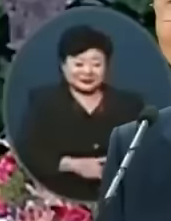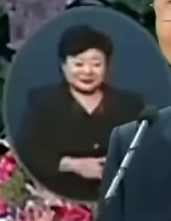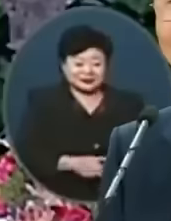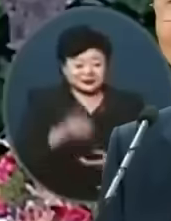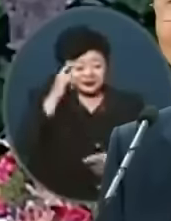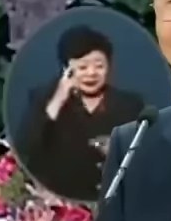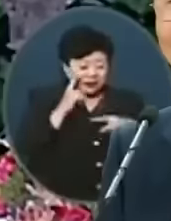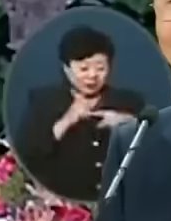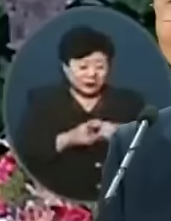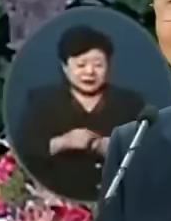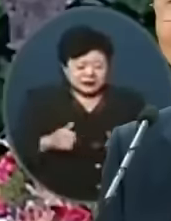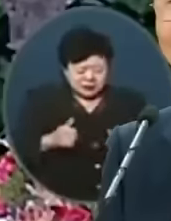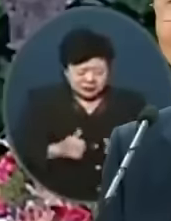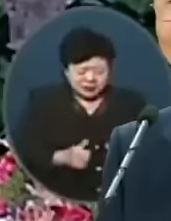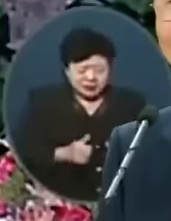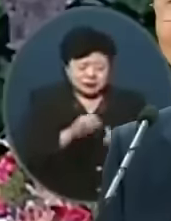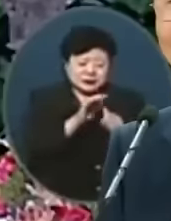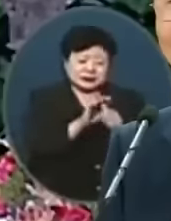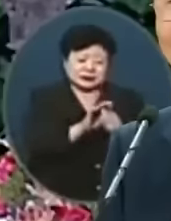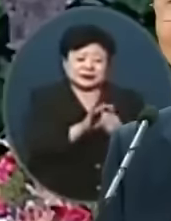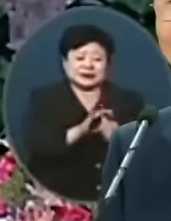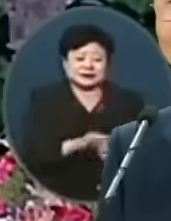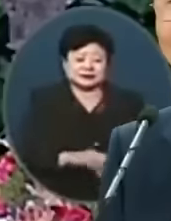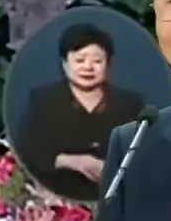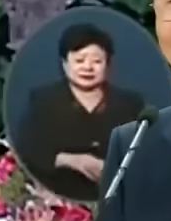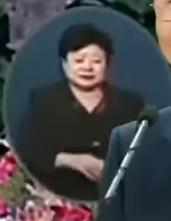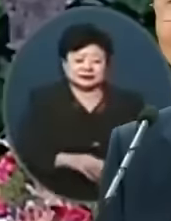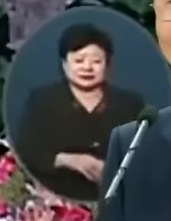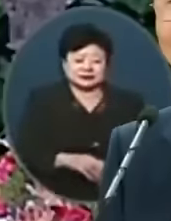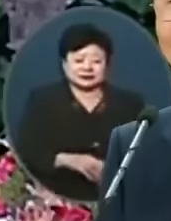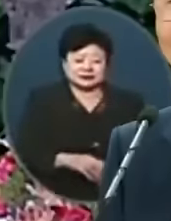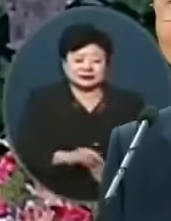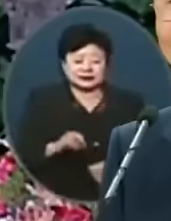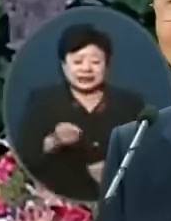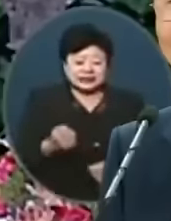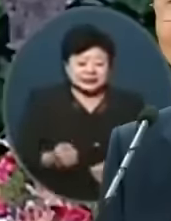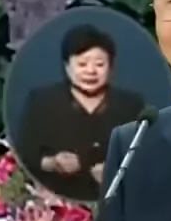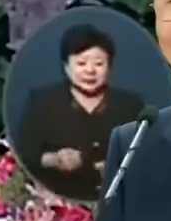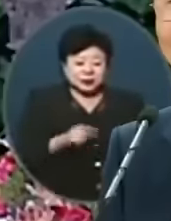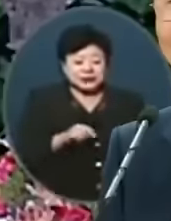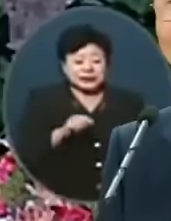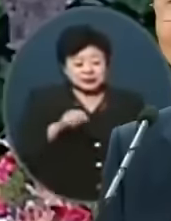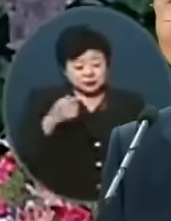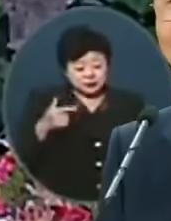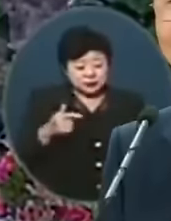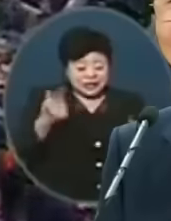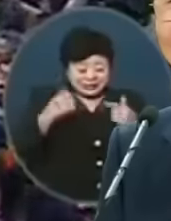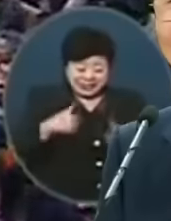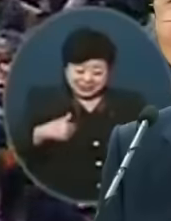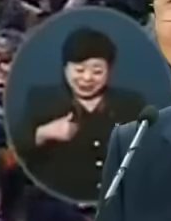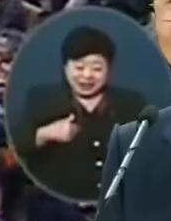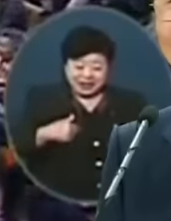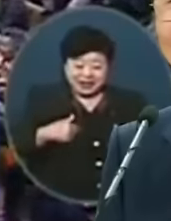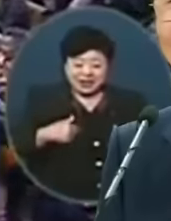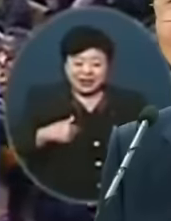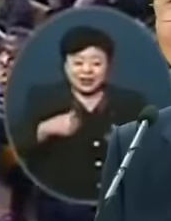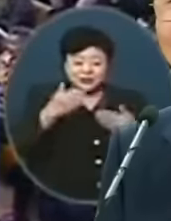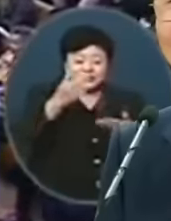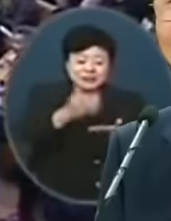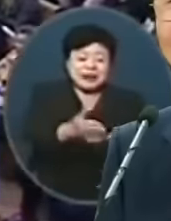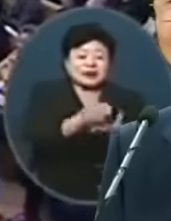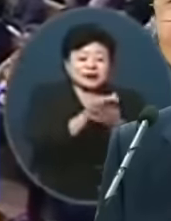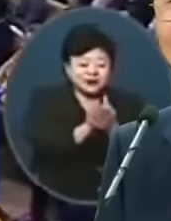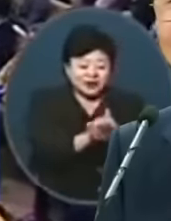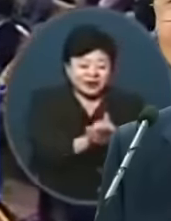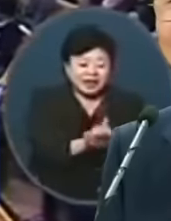긍정적이고 적극적인 하나님이시겠습니다. 데살로니가 전서 5장 16절로 18절에 항상 기뻐하라.